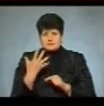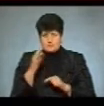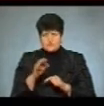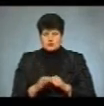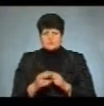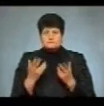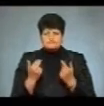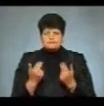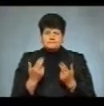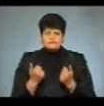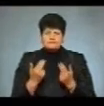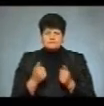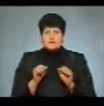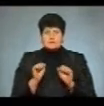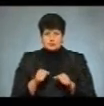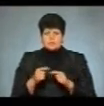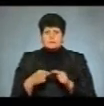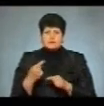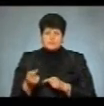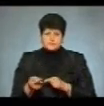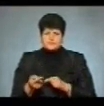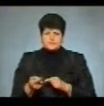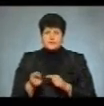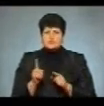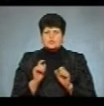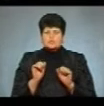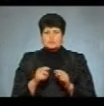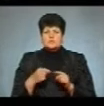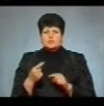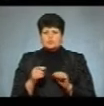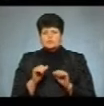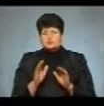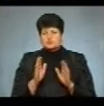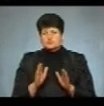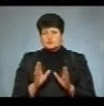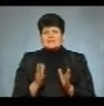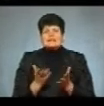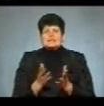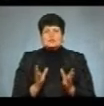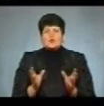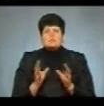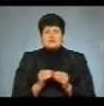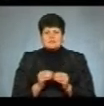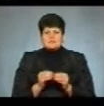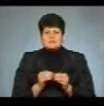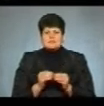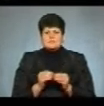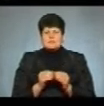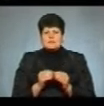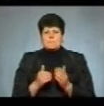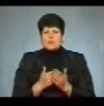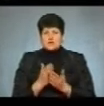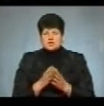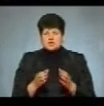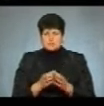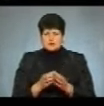так. Я думаю, що зможуть перетнути. Я думаю, що, можливо, будуть навіть якісь об'єднання, злиття політичних партій для того, щоб пройти,